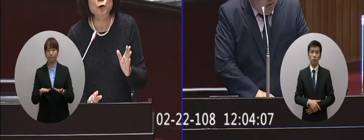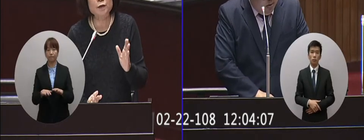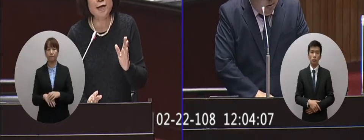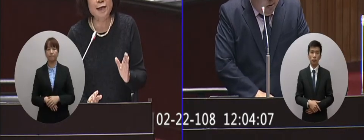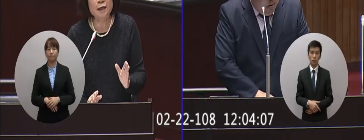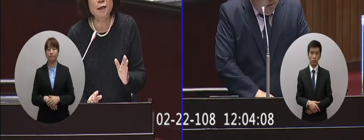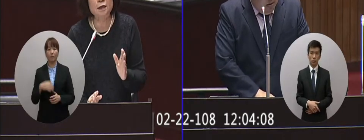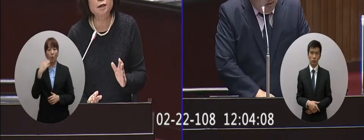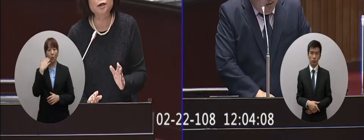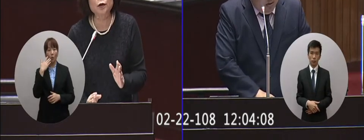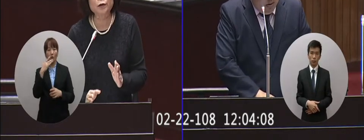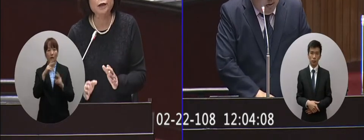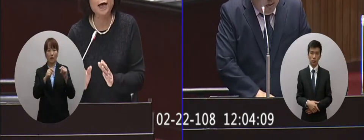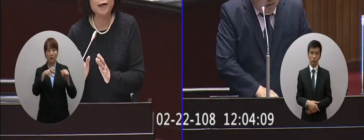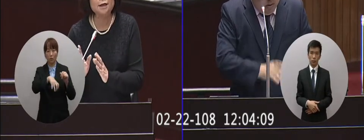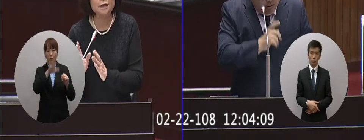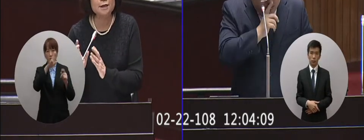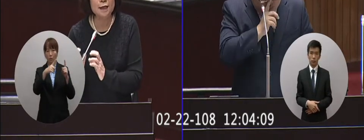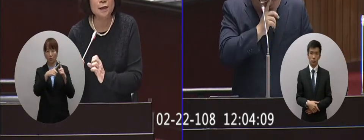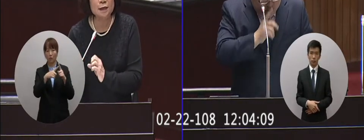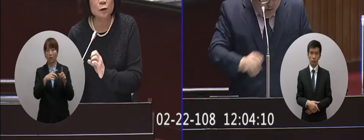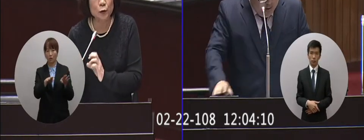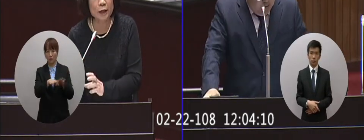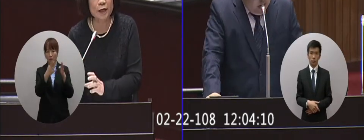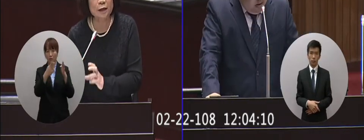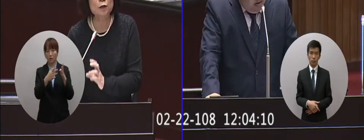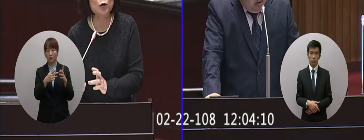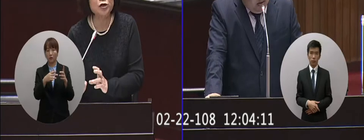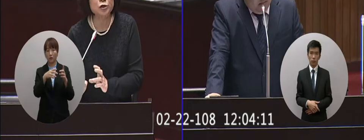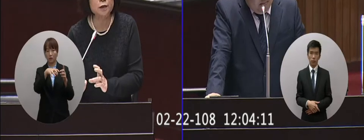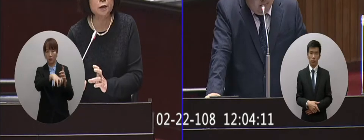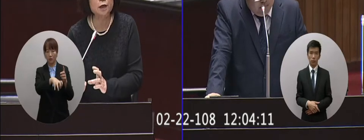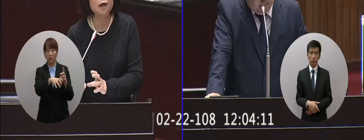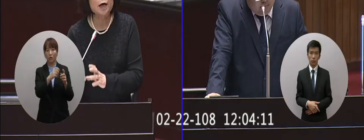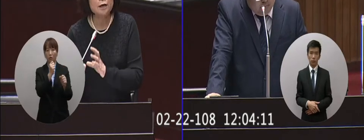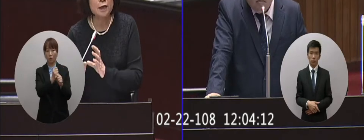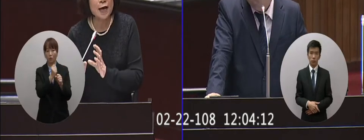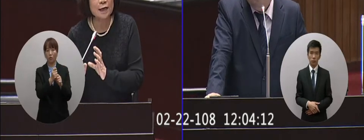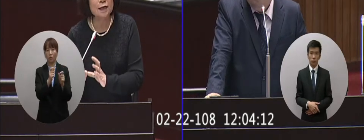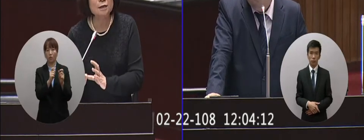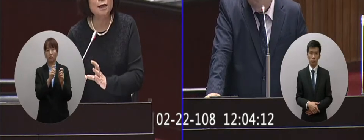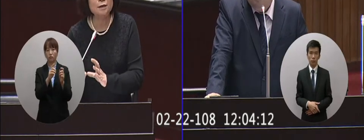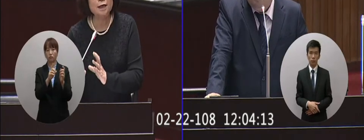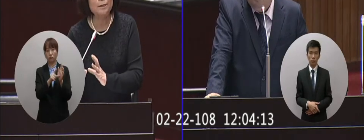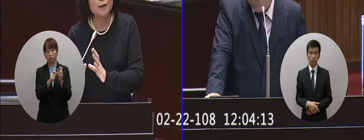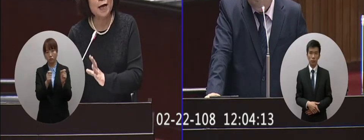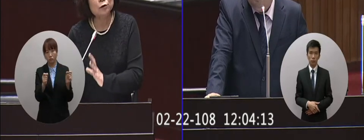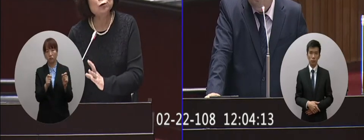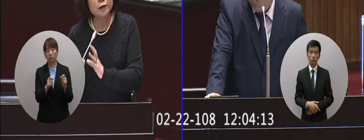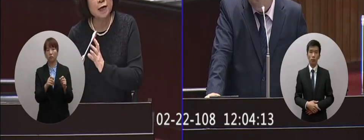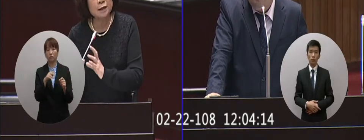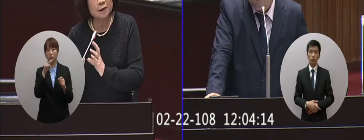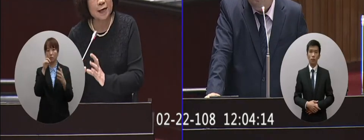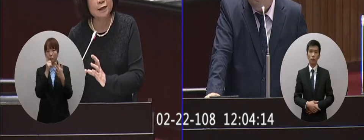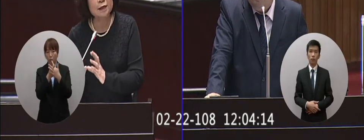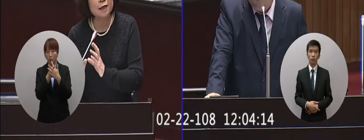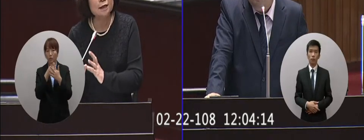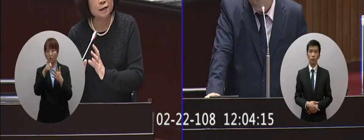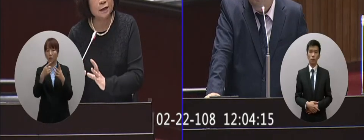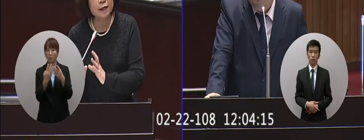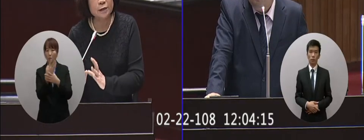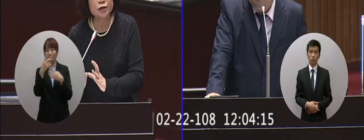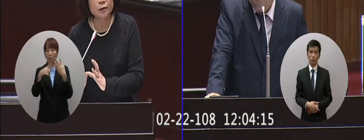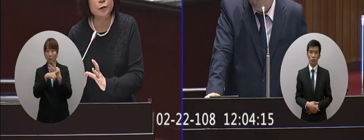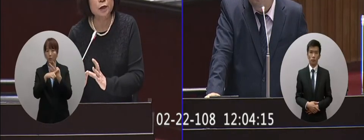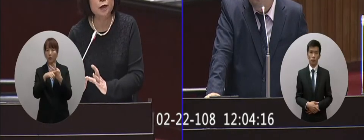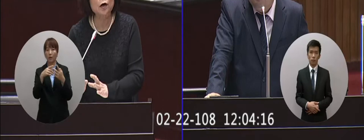样。如果在地已经有人，他已经在地蹲点一段时间了，那他也看出了他的产业、他